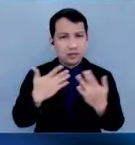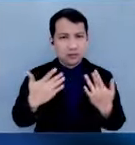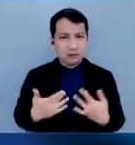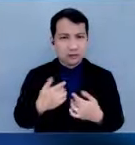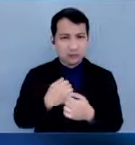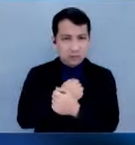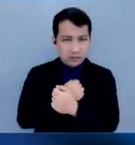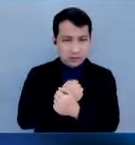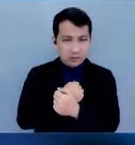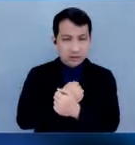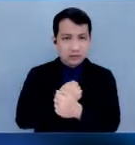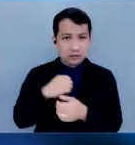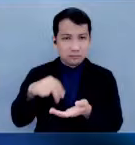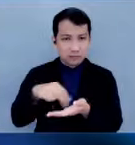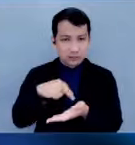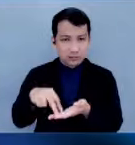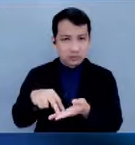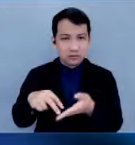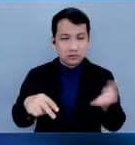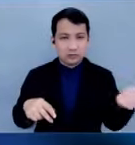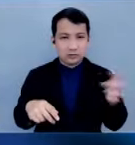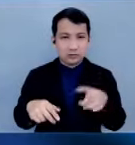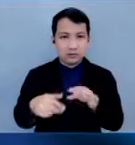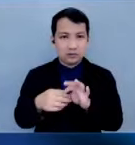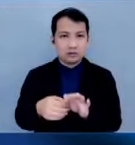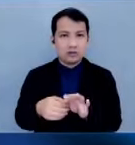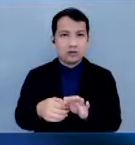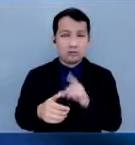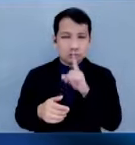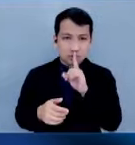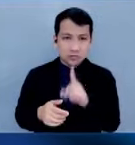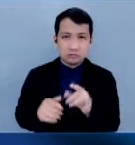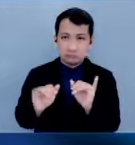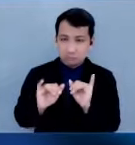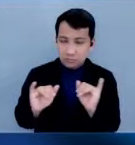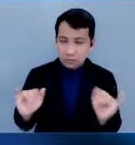dance. At the same time po na talagang hindi sila